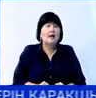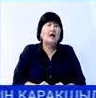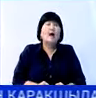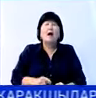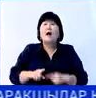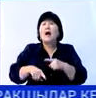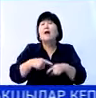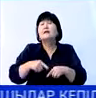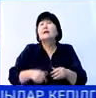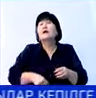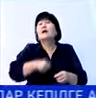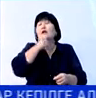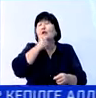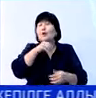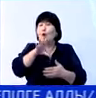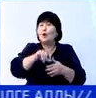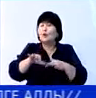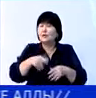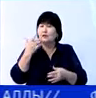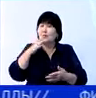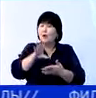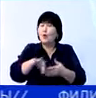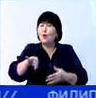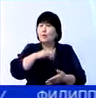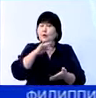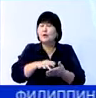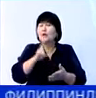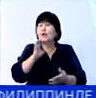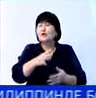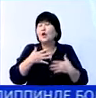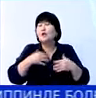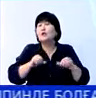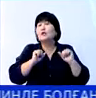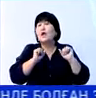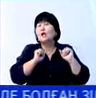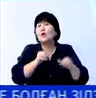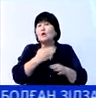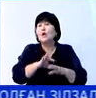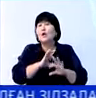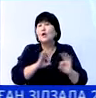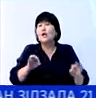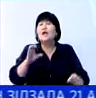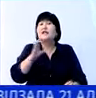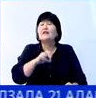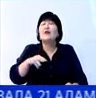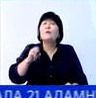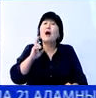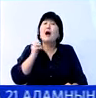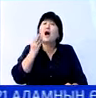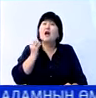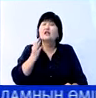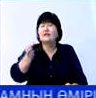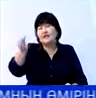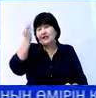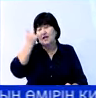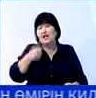Алдыңғы толқынның үлгілі ісі қашанда өнеге. Облыс орталығында КСРО денсаулық сақтау саласының үздігі София Мақашваны еске алуға